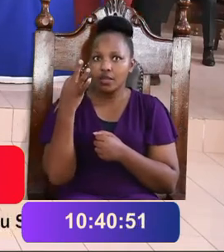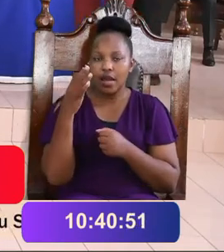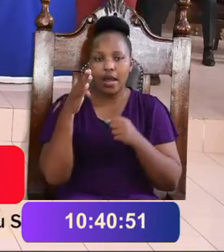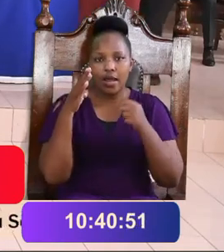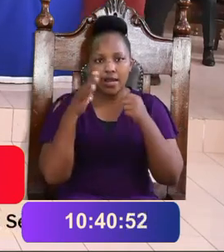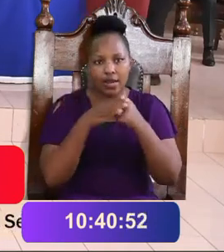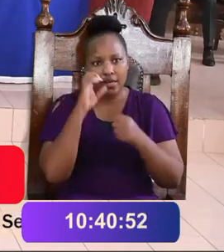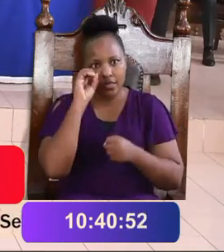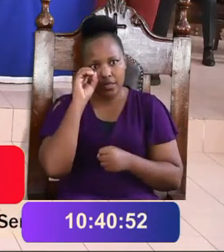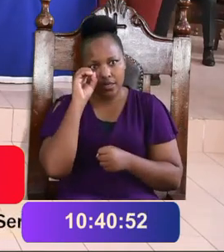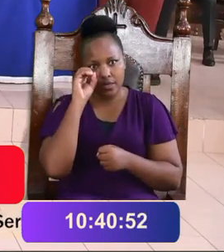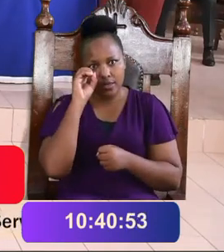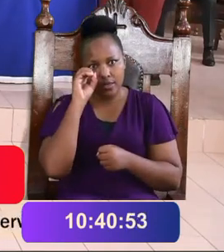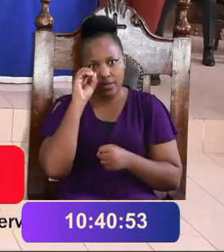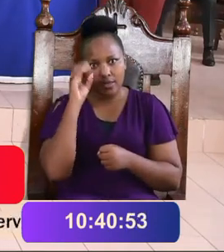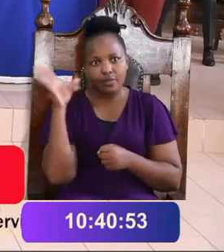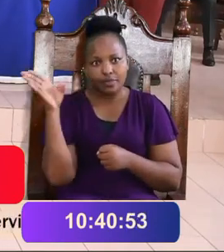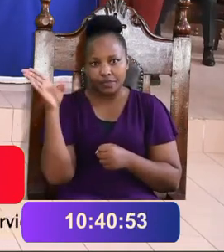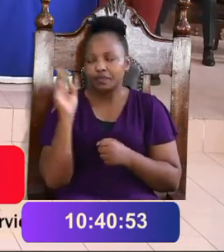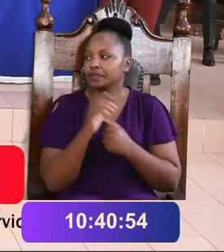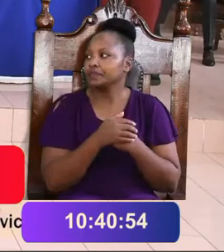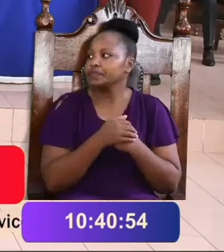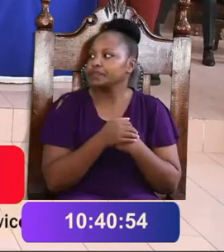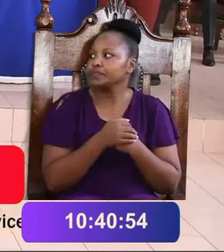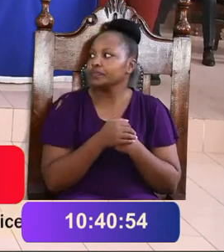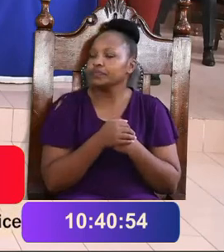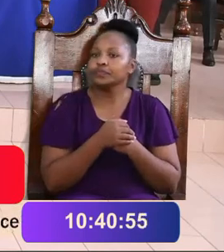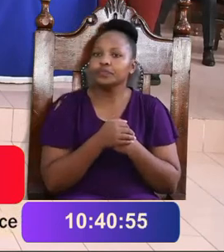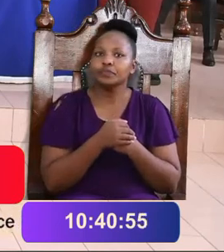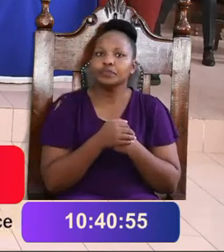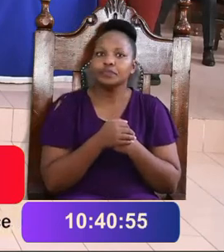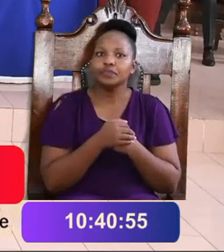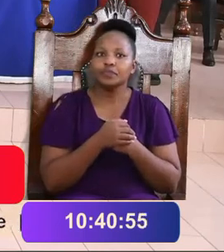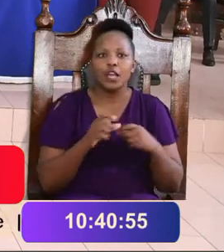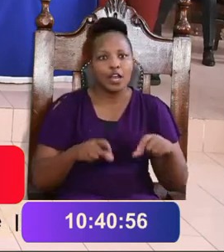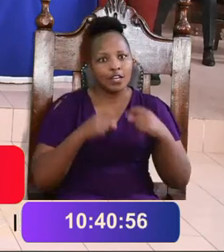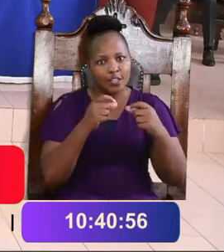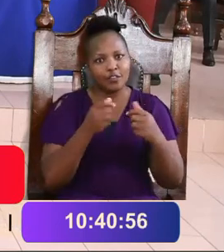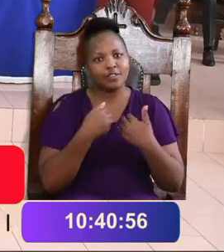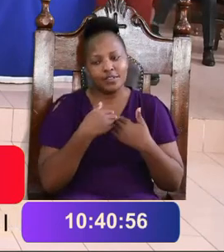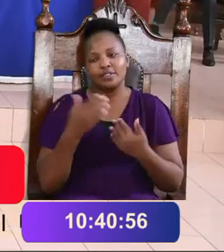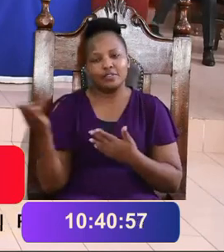390. Mwalimu wa darasa tafadhali, Teacher Beatrice, kuja umpe zawadi.